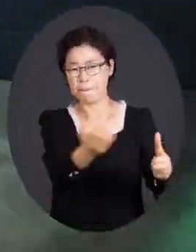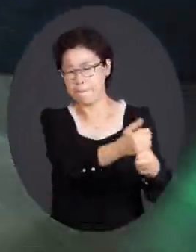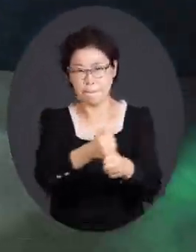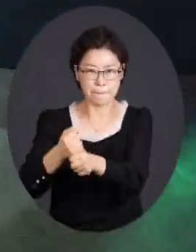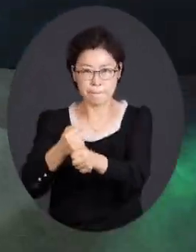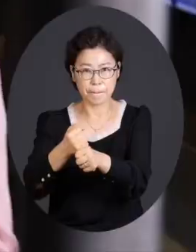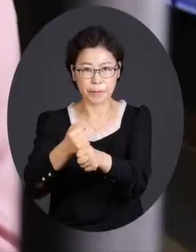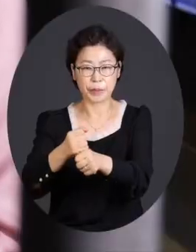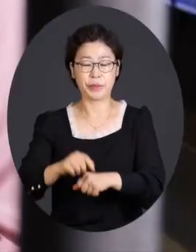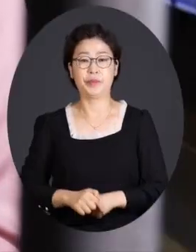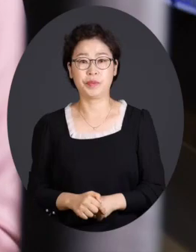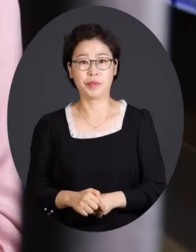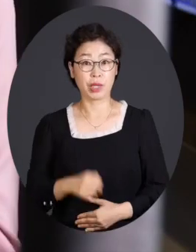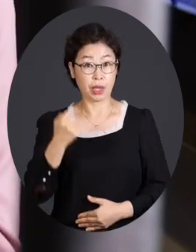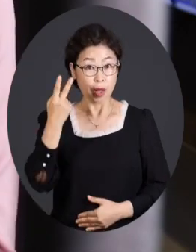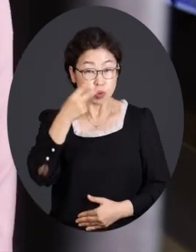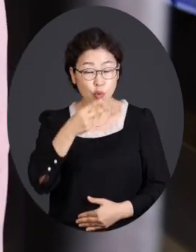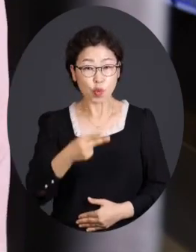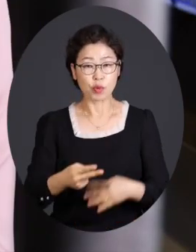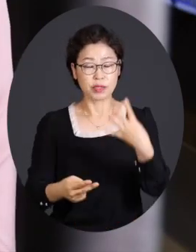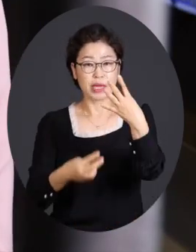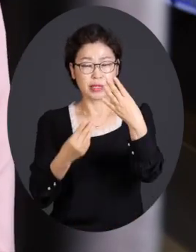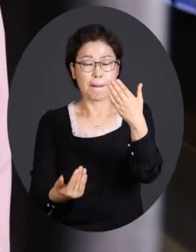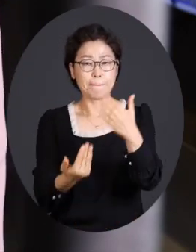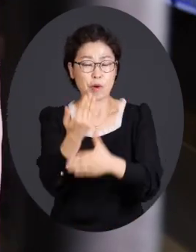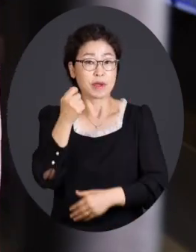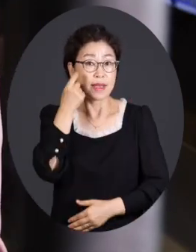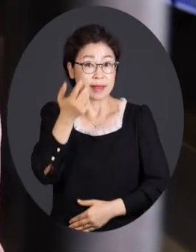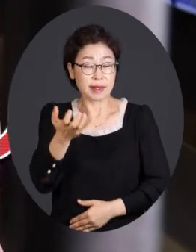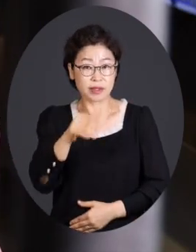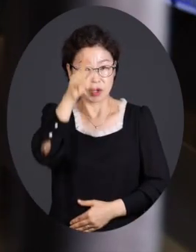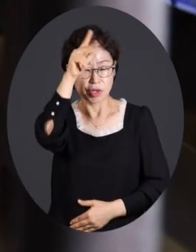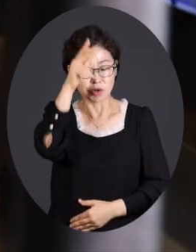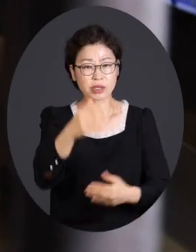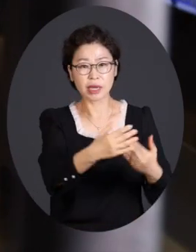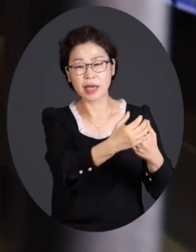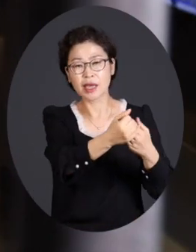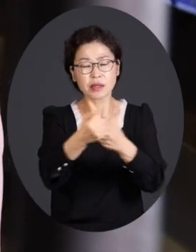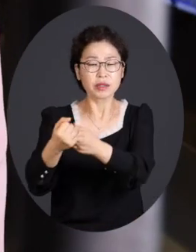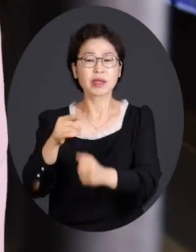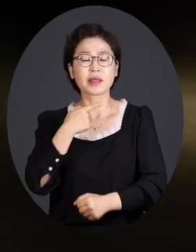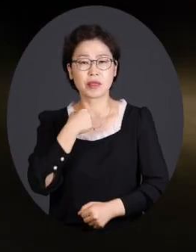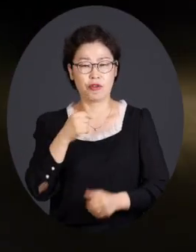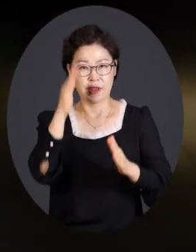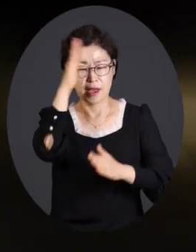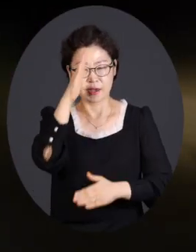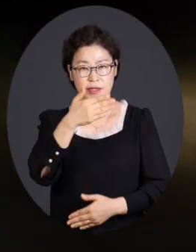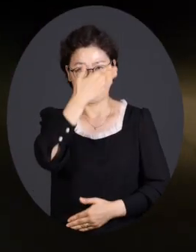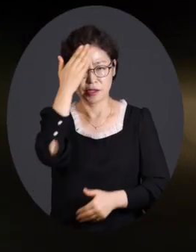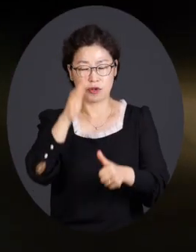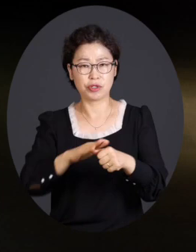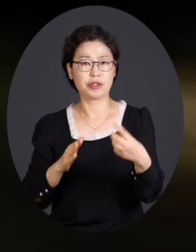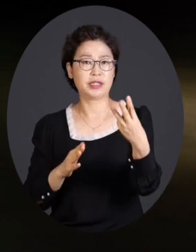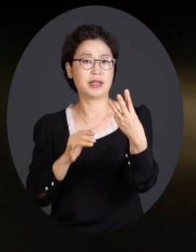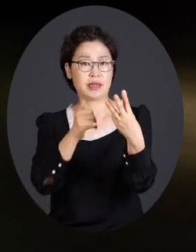잡아들입니다. 그리고 이 4.3 봉기 한 달 전 이 경찰에 연행됐던 학생과 청년